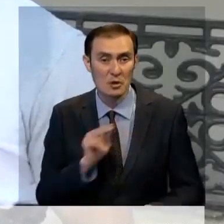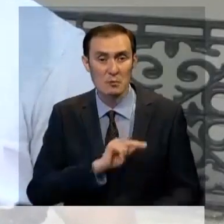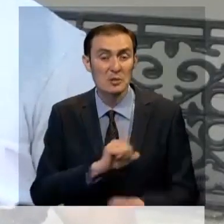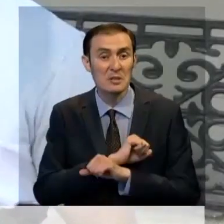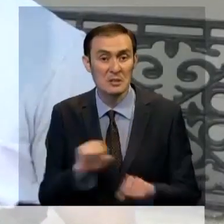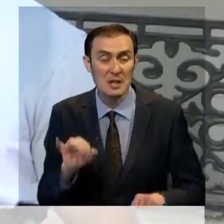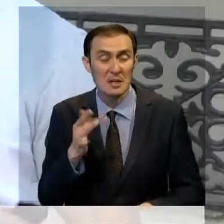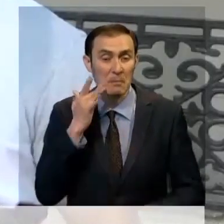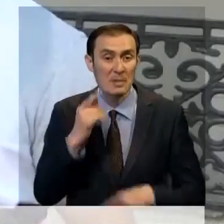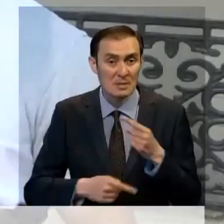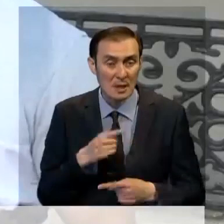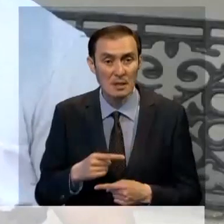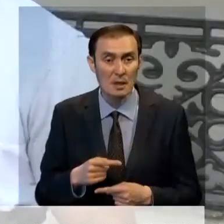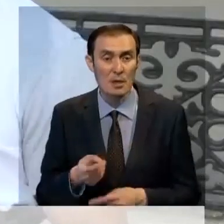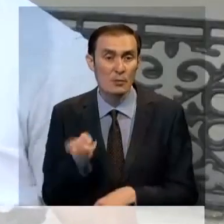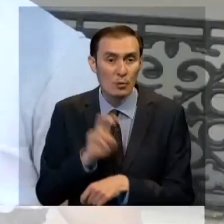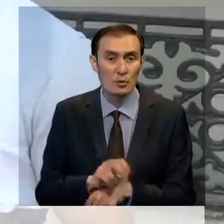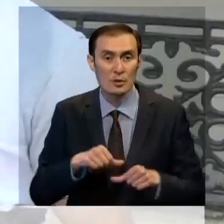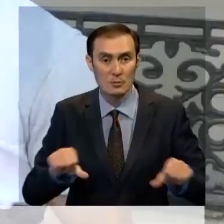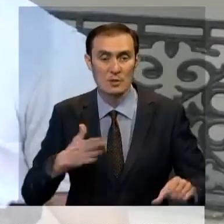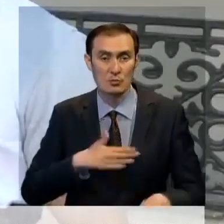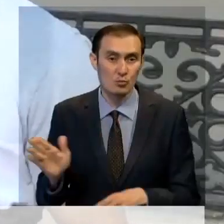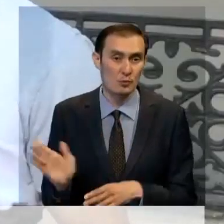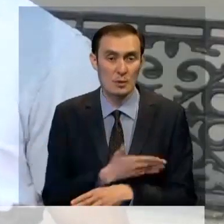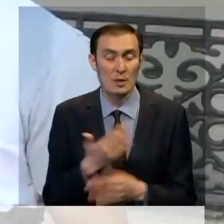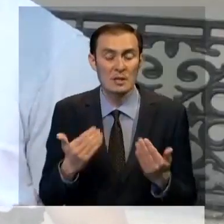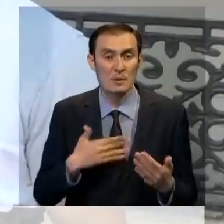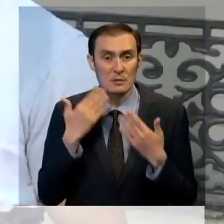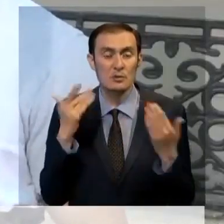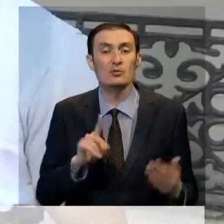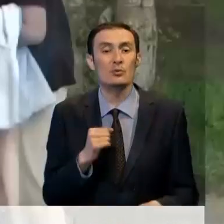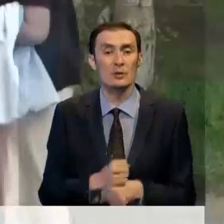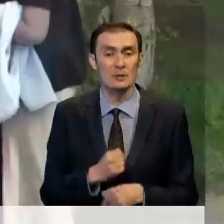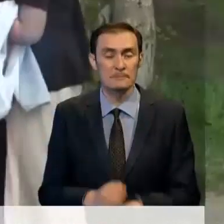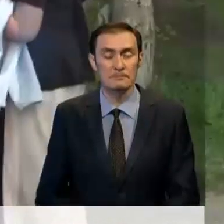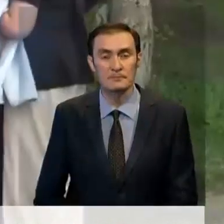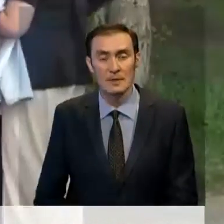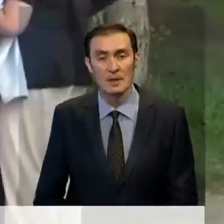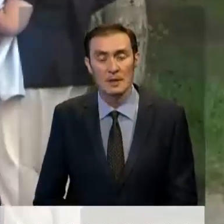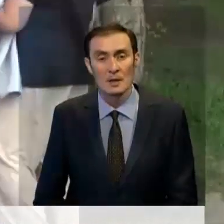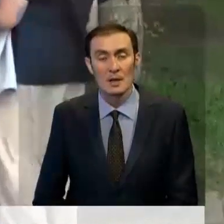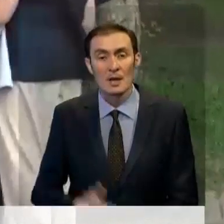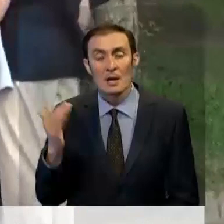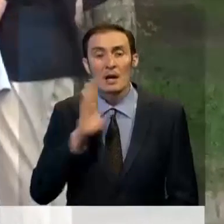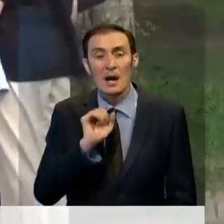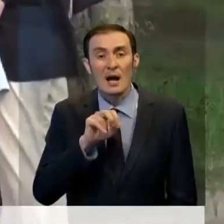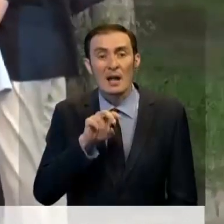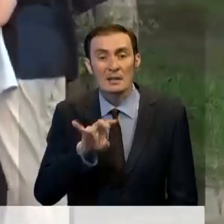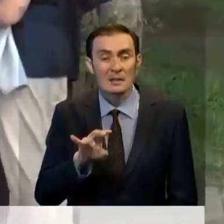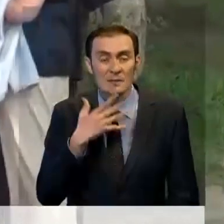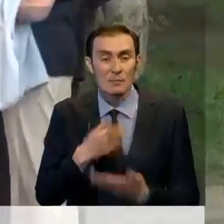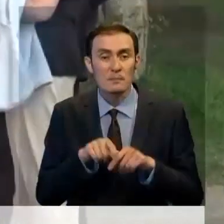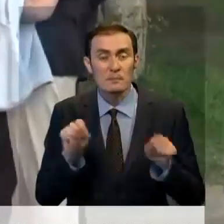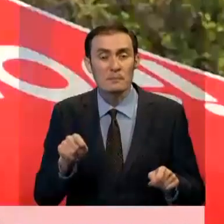И постоянно приходит комиссия, нас убирают. И теперь не знаю, что делать. Алтын Суханова свой небольшой бизнес на набережной